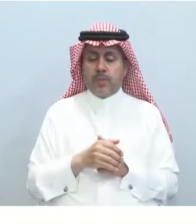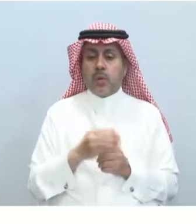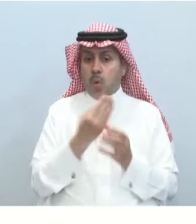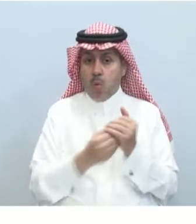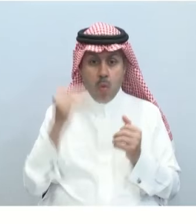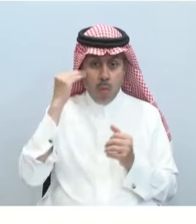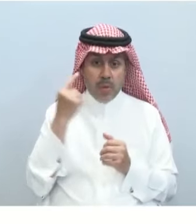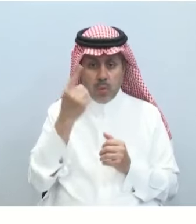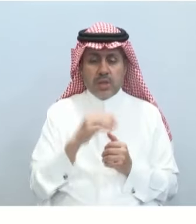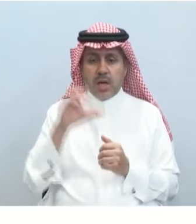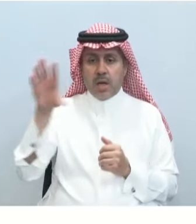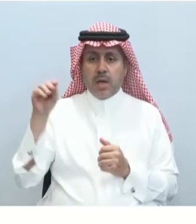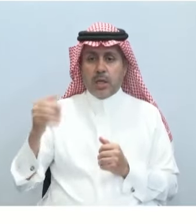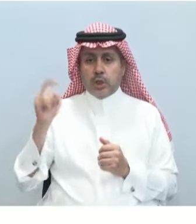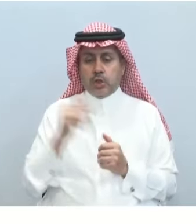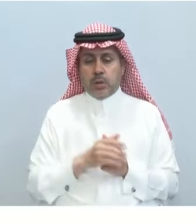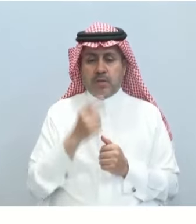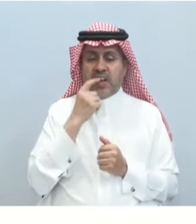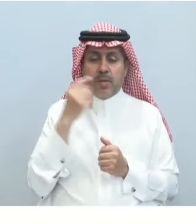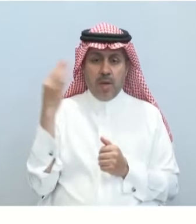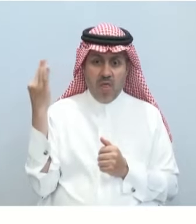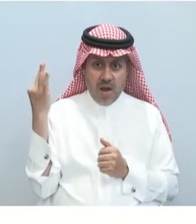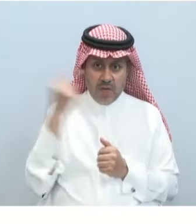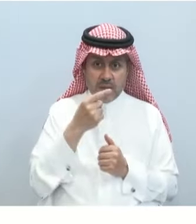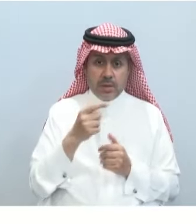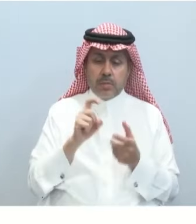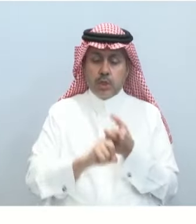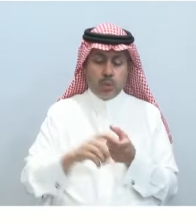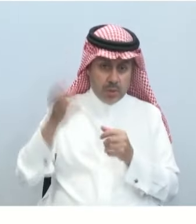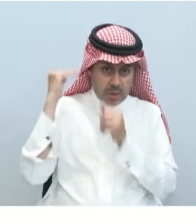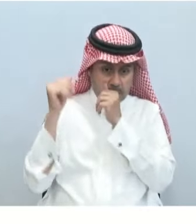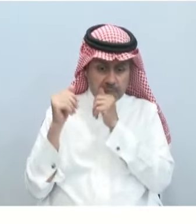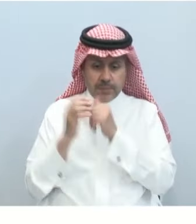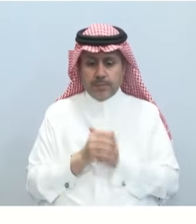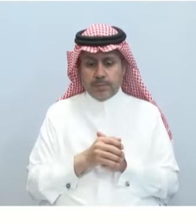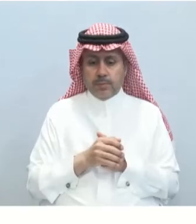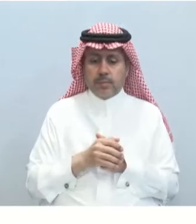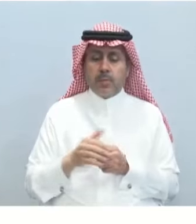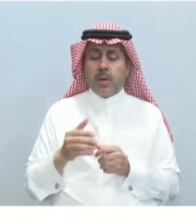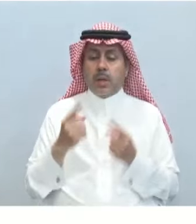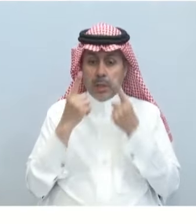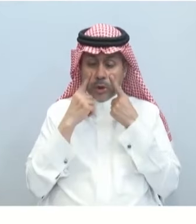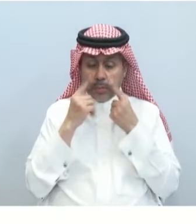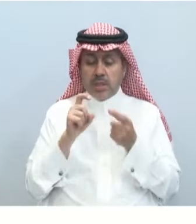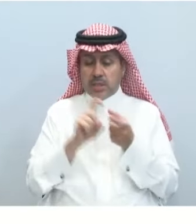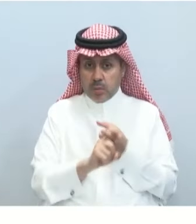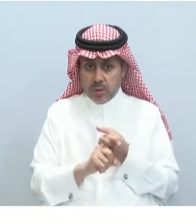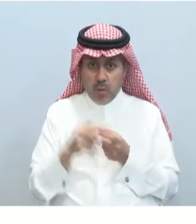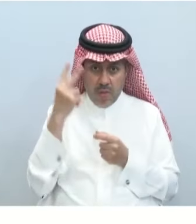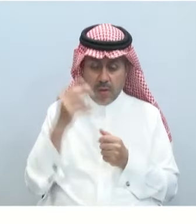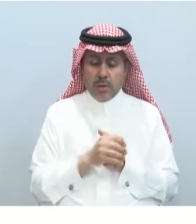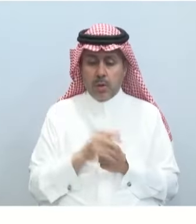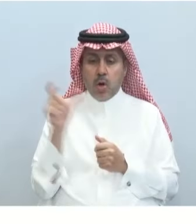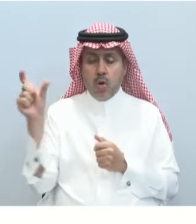اسمها هاجر عمرها 13 عاما من زوجته السابقه كانت هاجر تعيش مع والدها وزوجته الثانيه